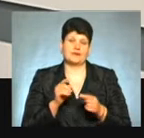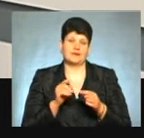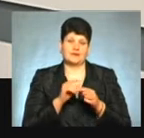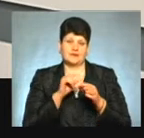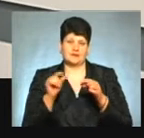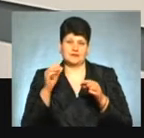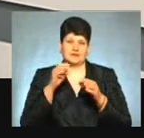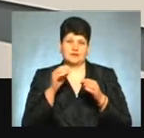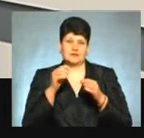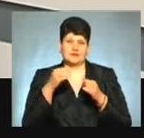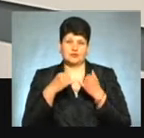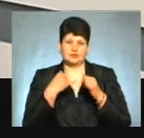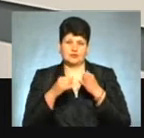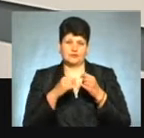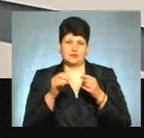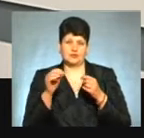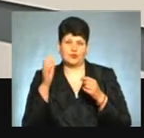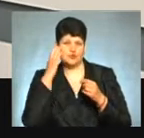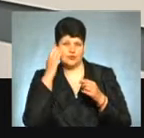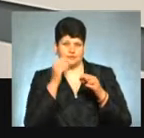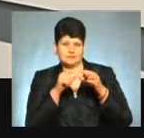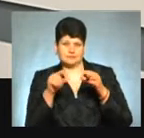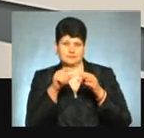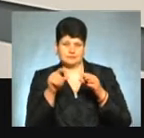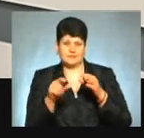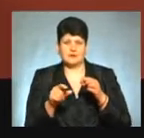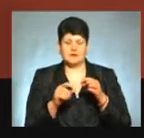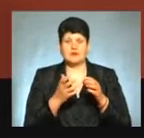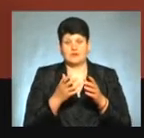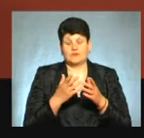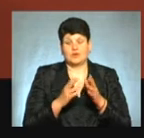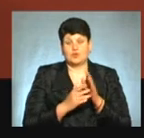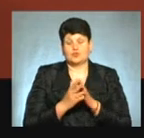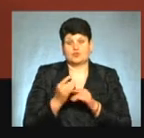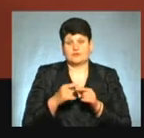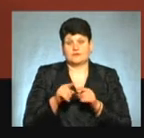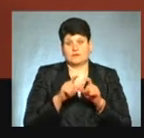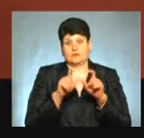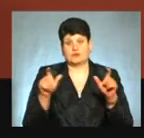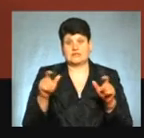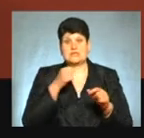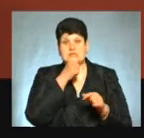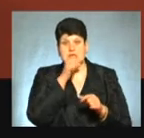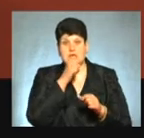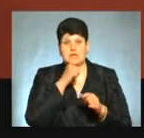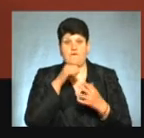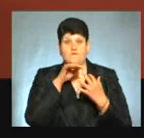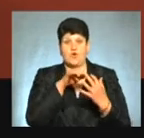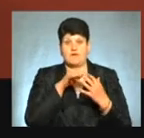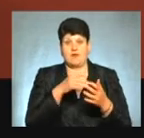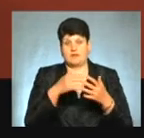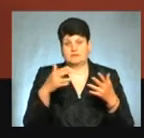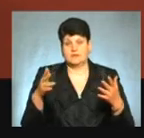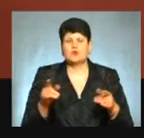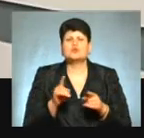таке інше. Це натягують на дітей з віком 3-4 роки. Вони з цим ростуть. Вони йдуть з лозунгом «Дєде воювали» і так далі, і так далі.